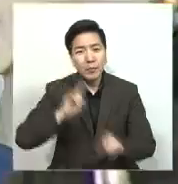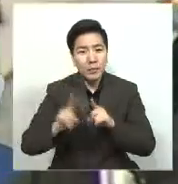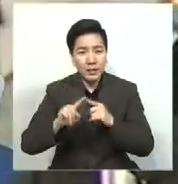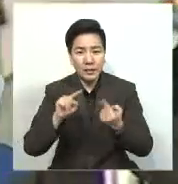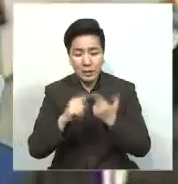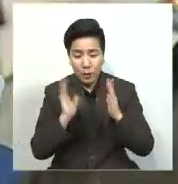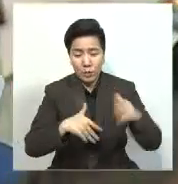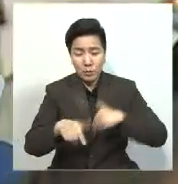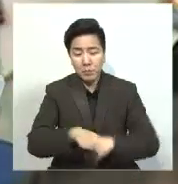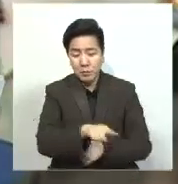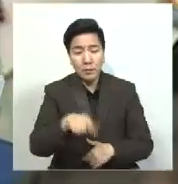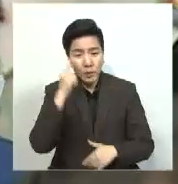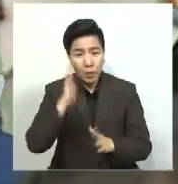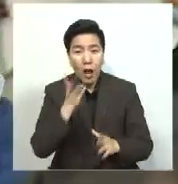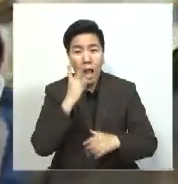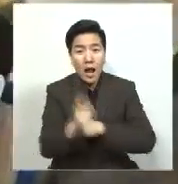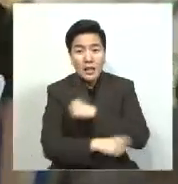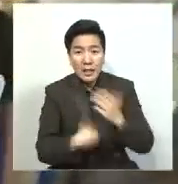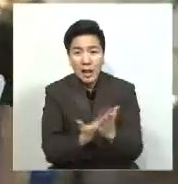นี่ชาวไร่ชาวนาเท่าไหร่รู้ไหม